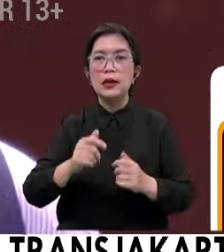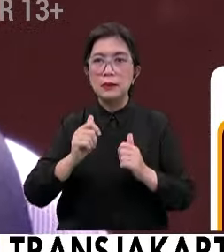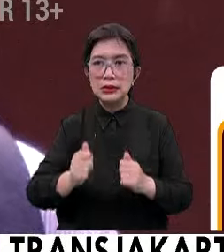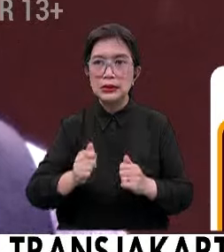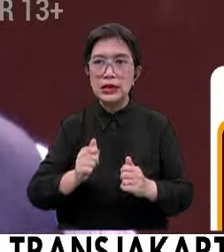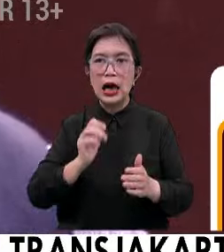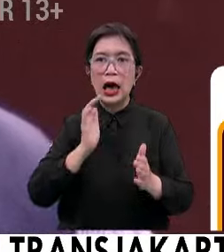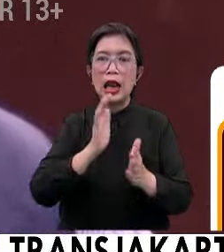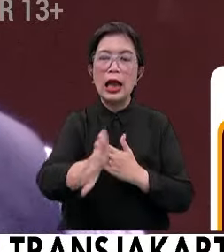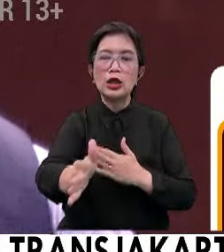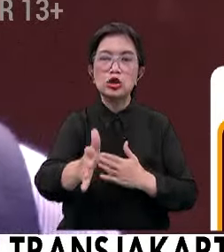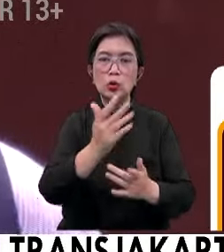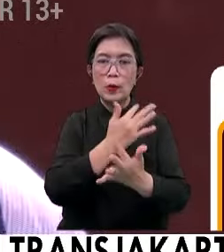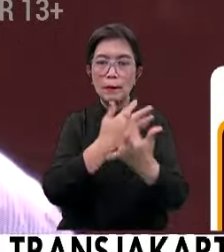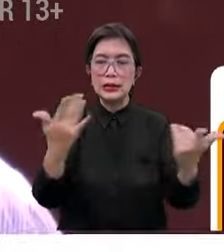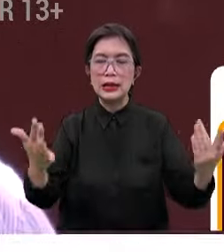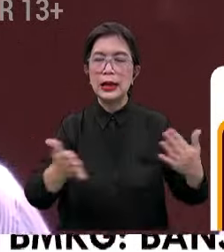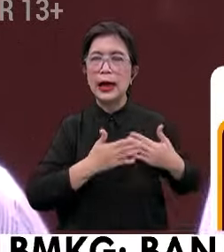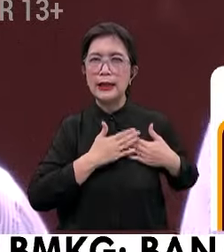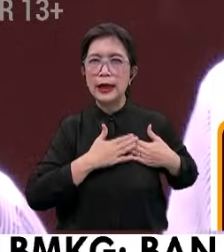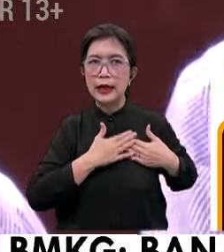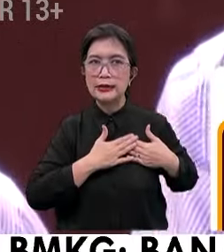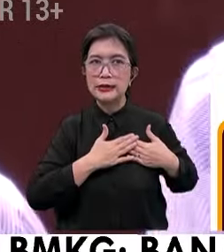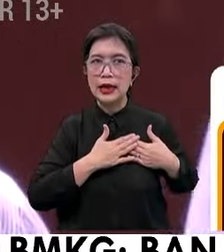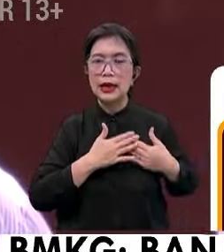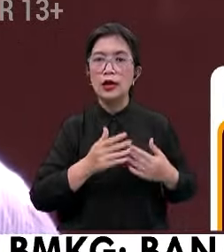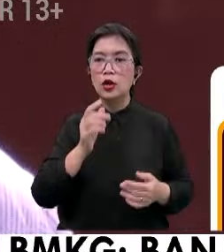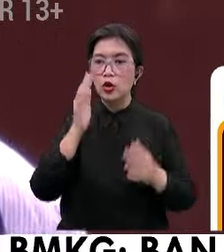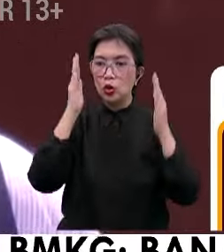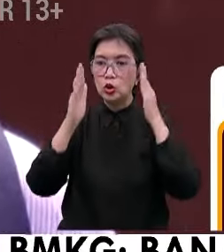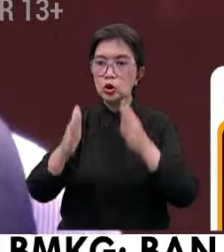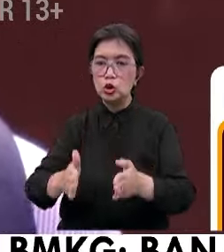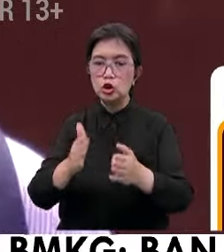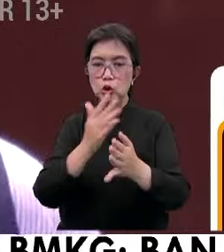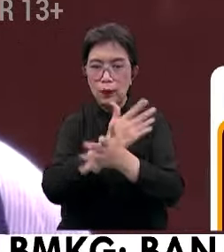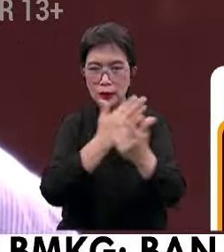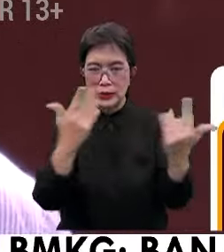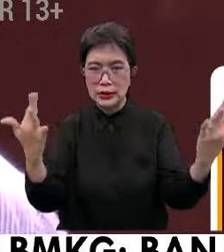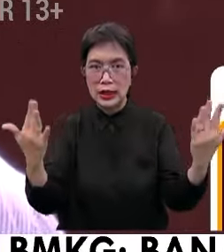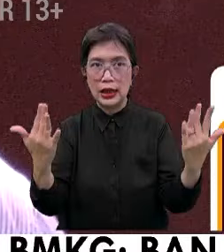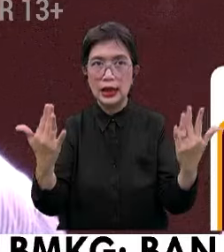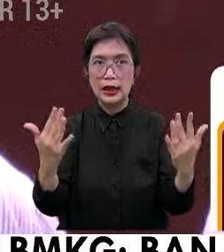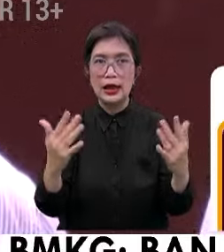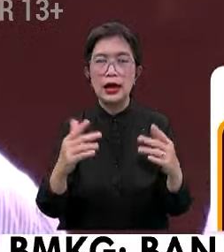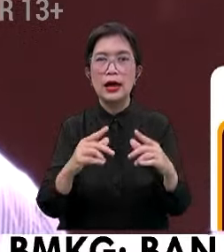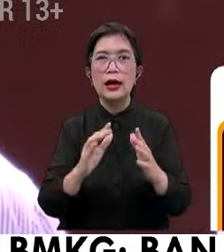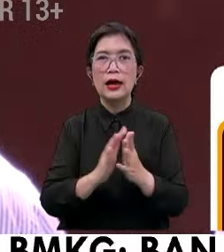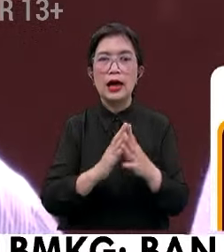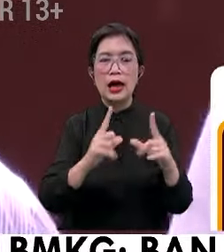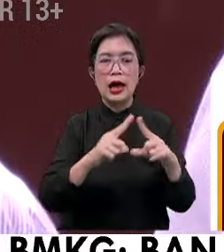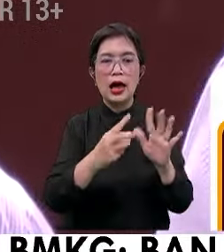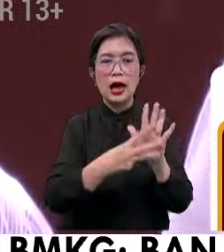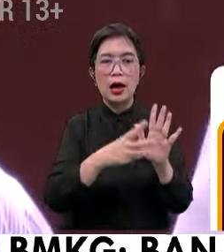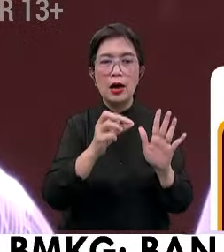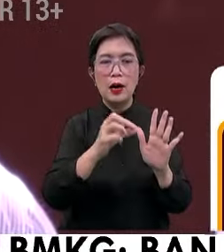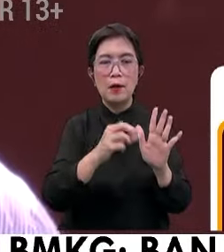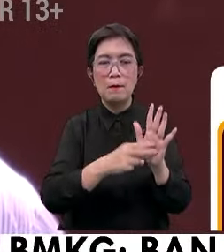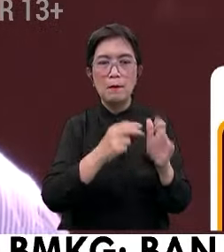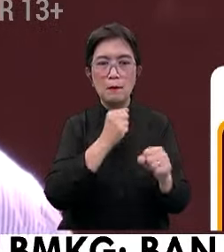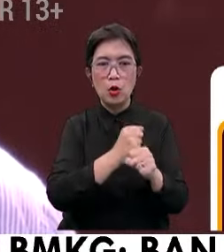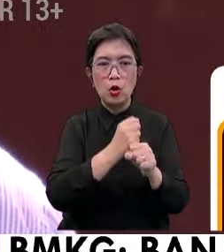kepada masyarakat, khususnya masyarakat Amungme dan Kamoro, juga